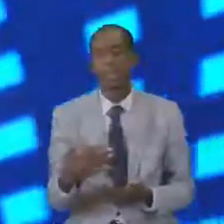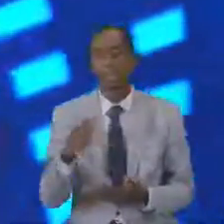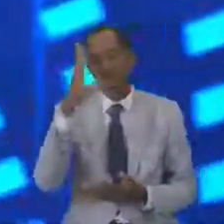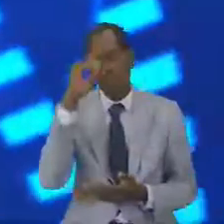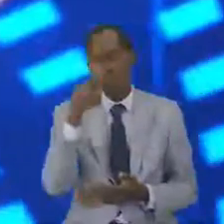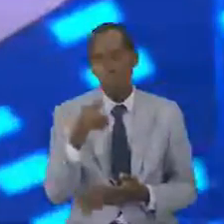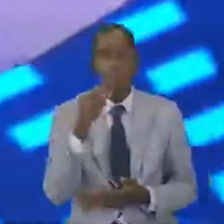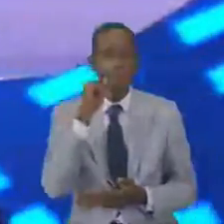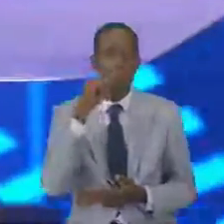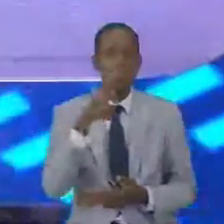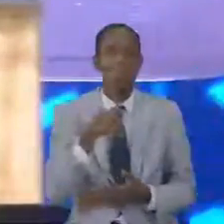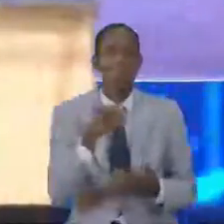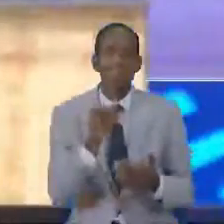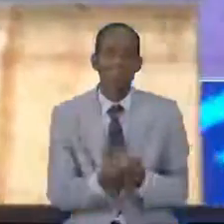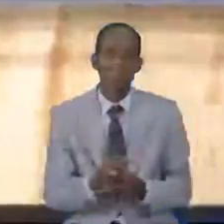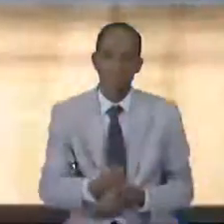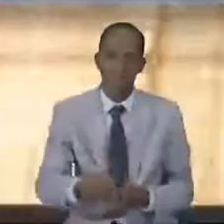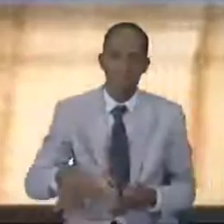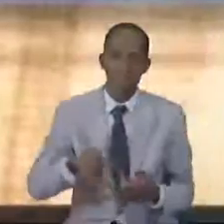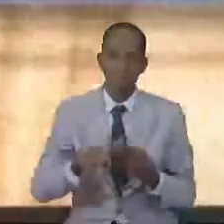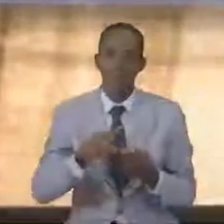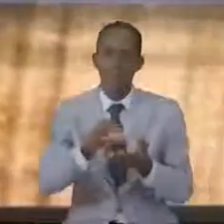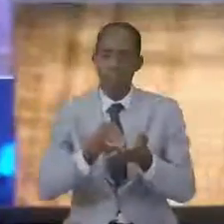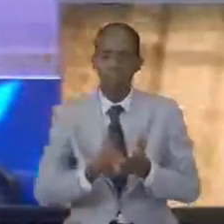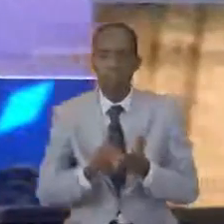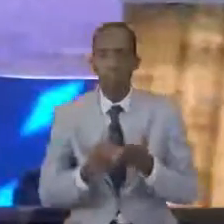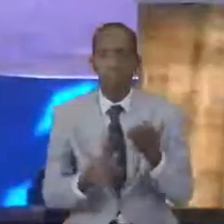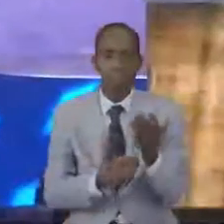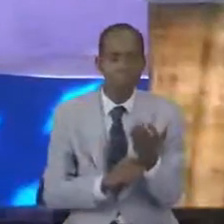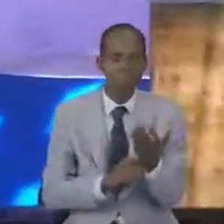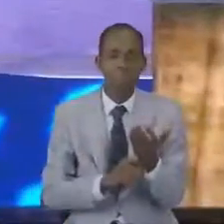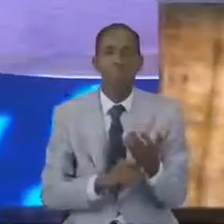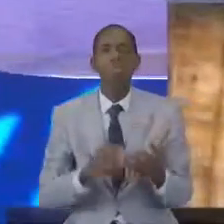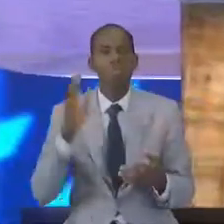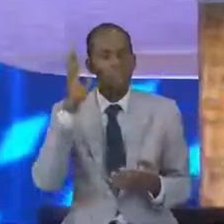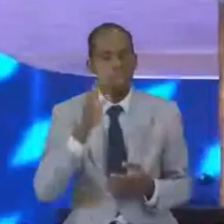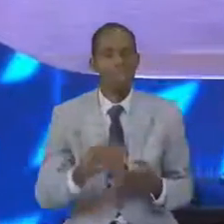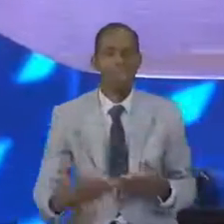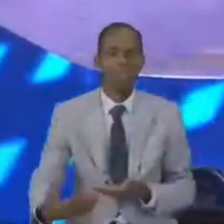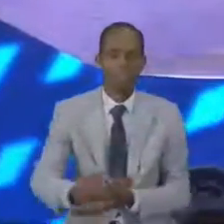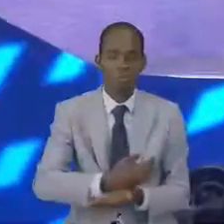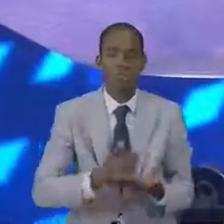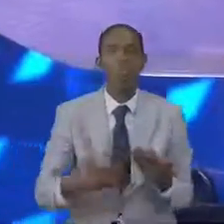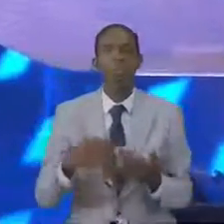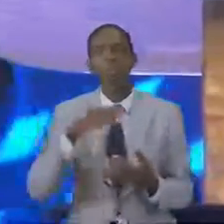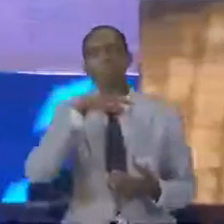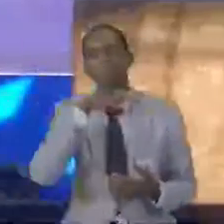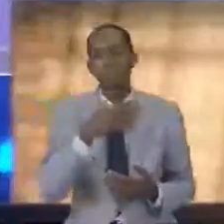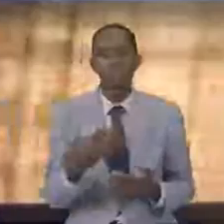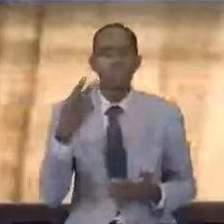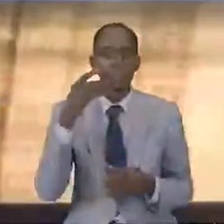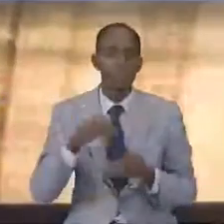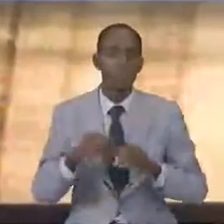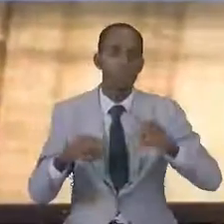ou celle qui s'aiment pour sa chair ou sa chair moi sonnera de la chair la corruption